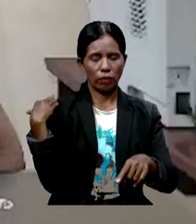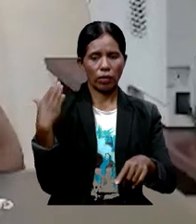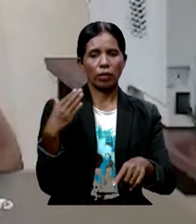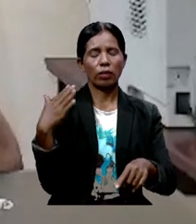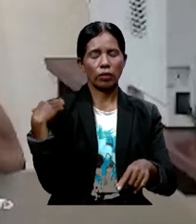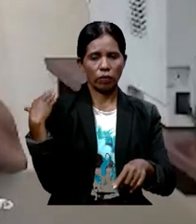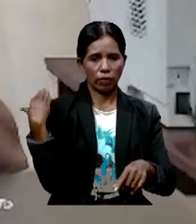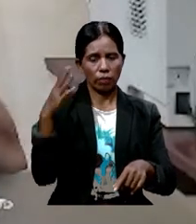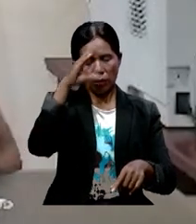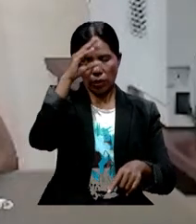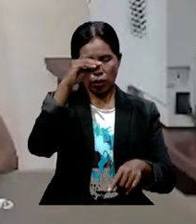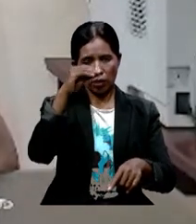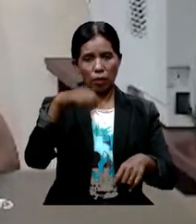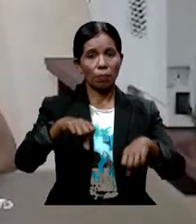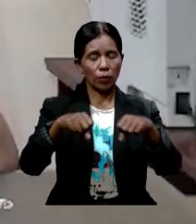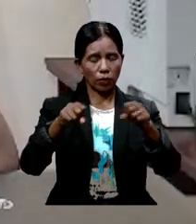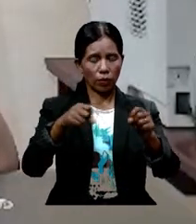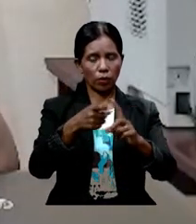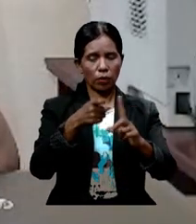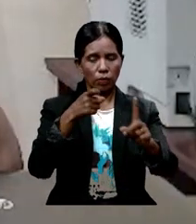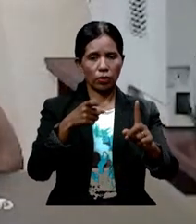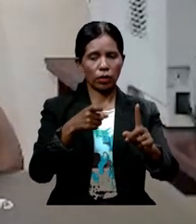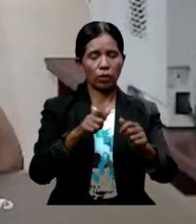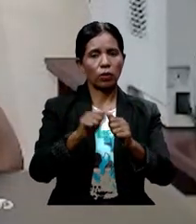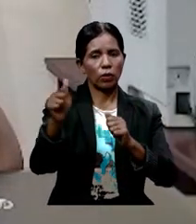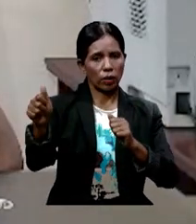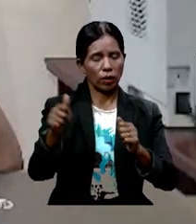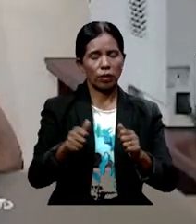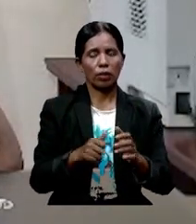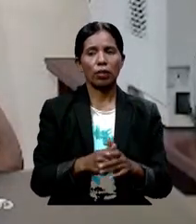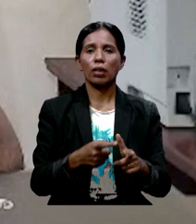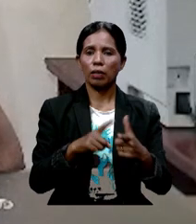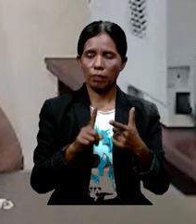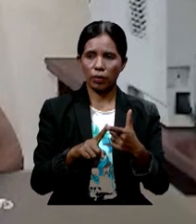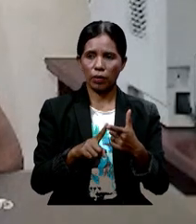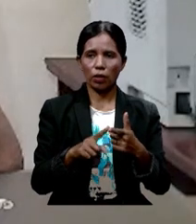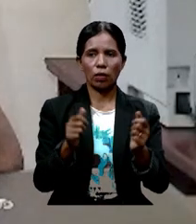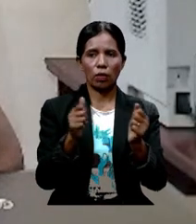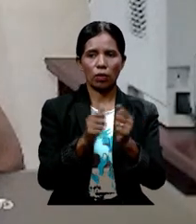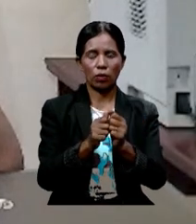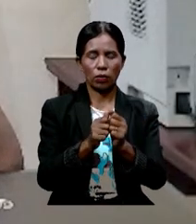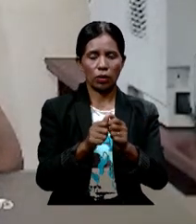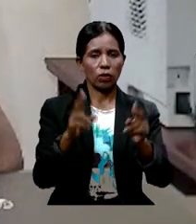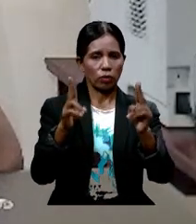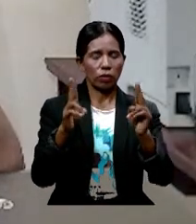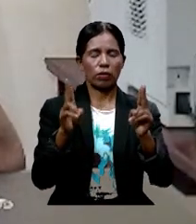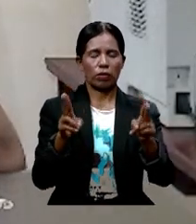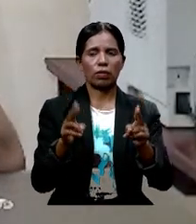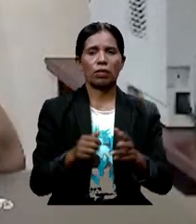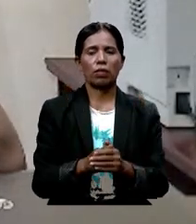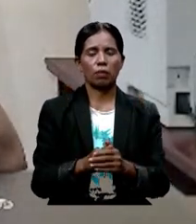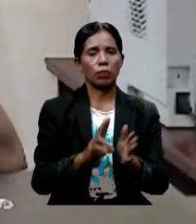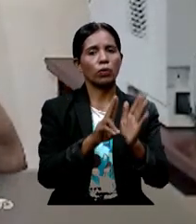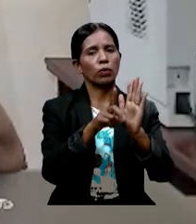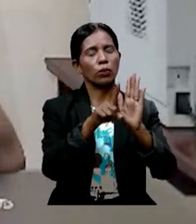mai si dirasau mai si komponen ini mai depois dia hovil sare ke as depois dia ate